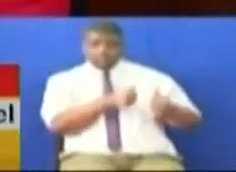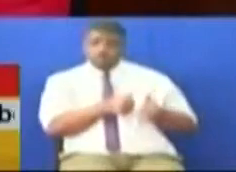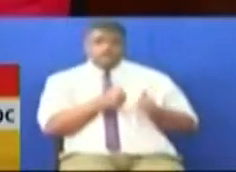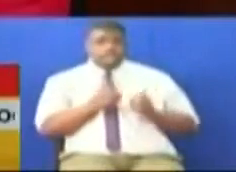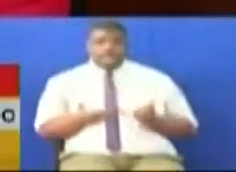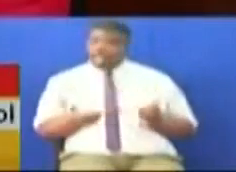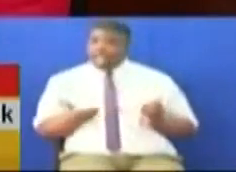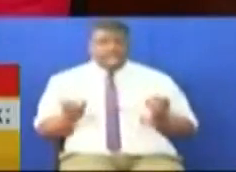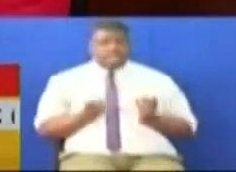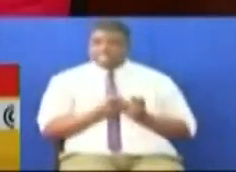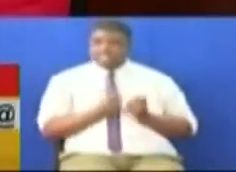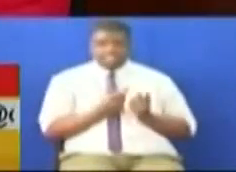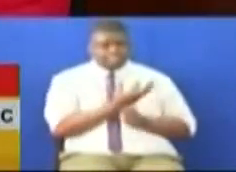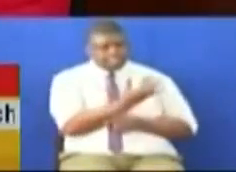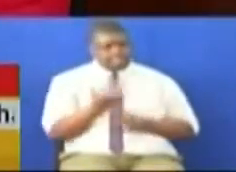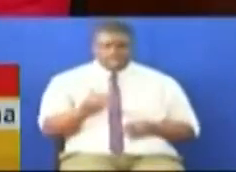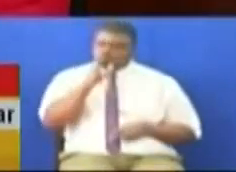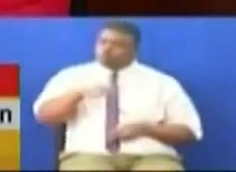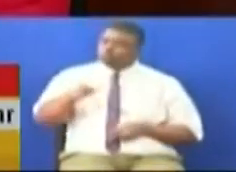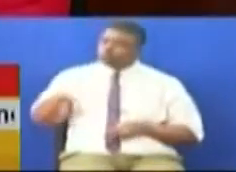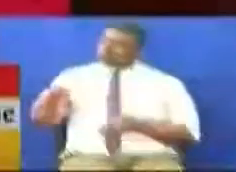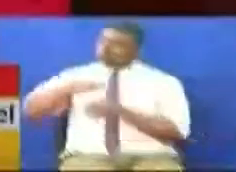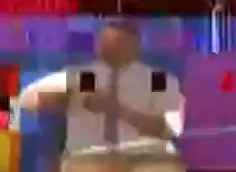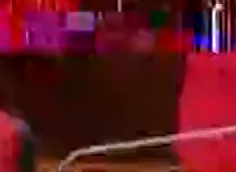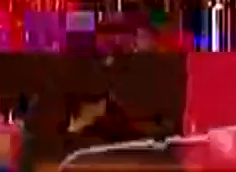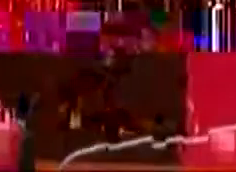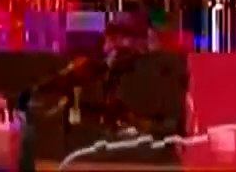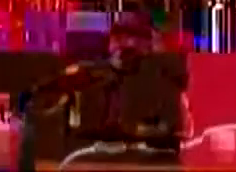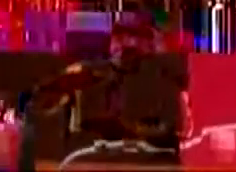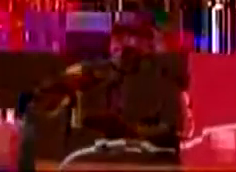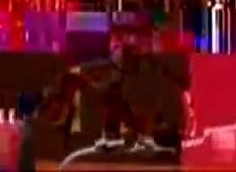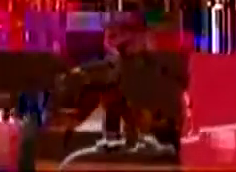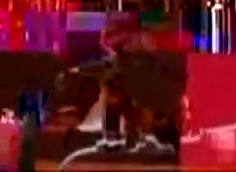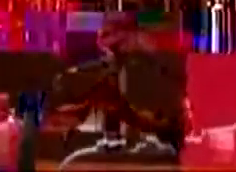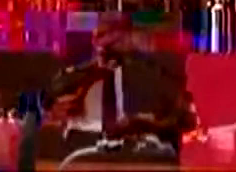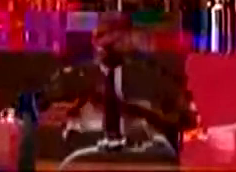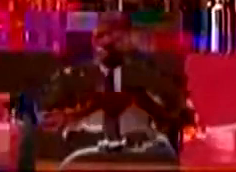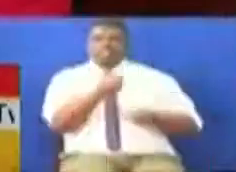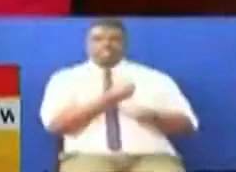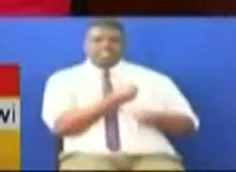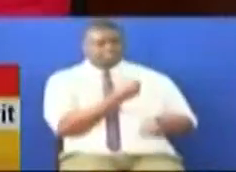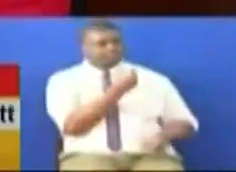idadi ya watu ambao walikuwa wanatumia hilo bando kama wafanyakazi wa TTCL. Kwa hiyo na kuna